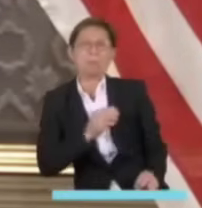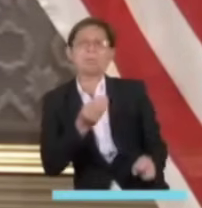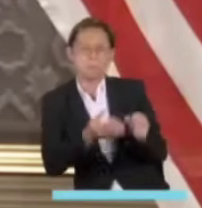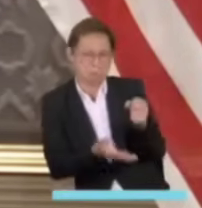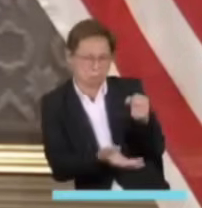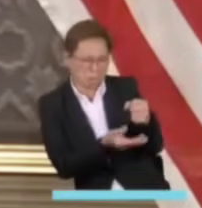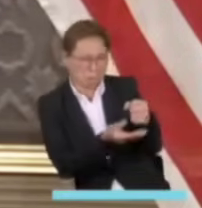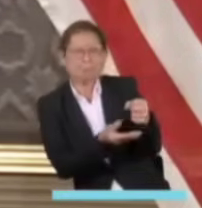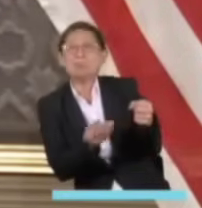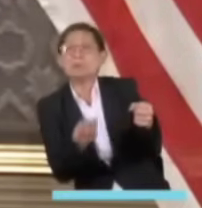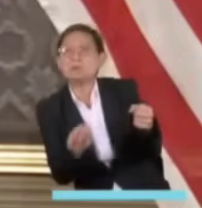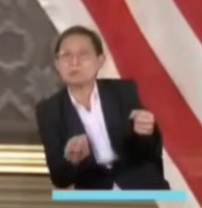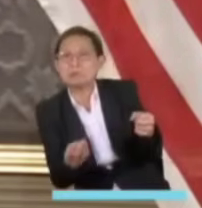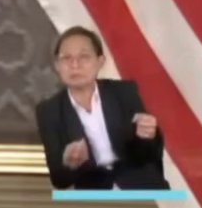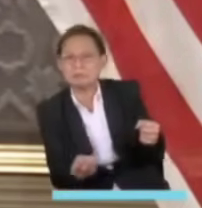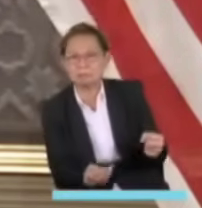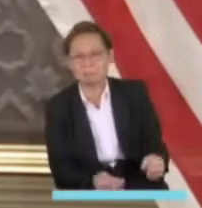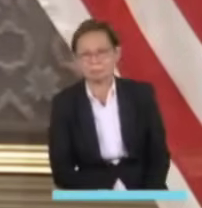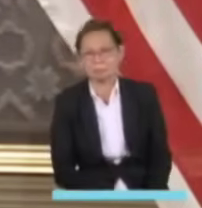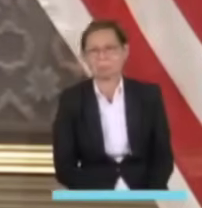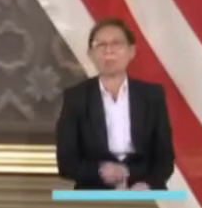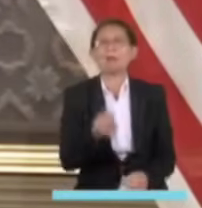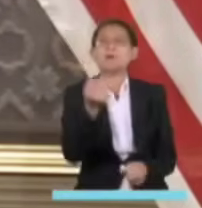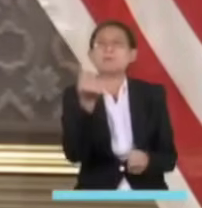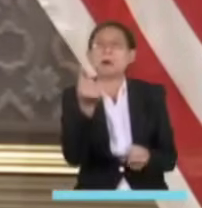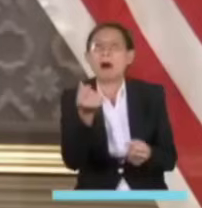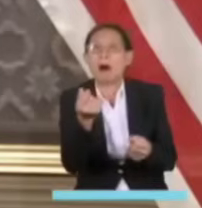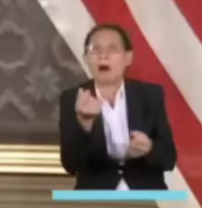rendah, nilai daya saing